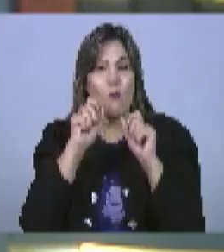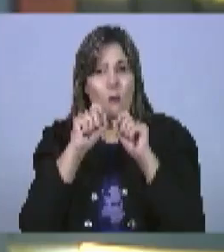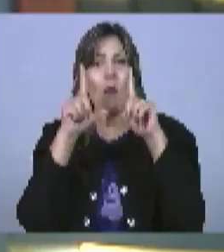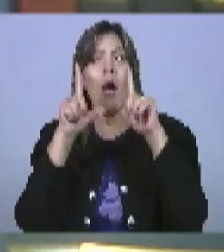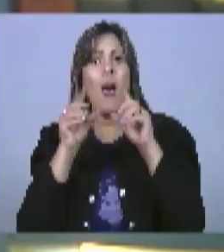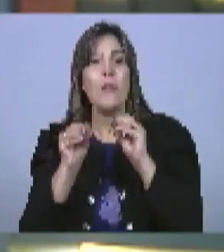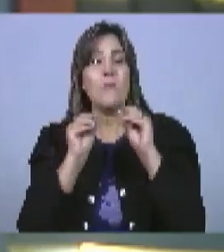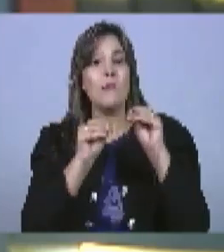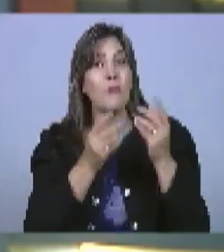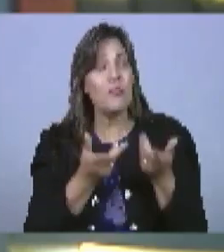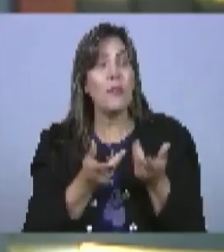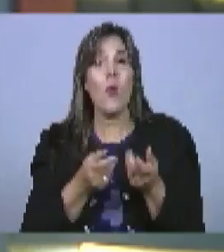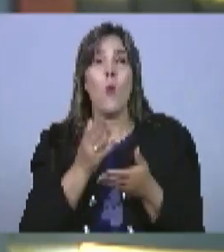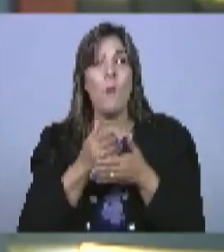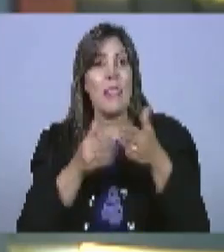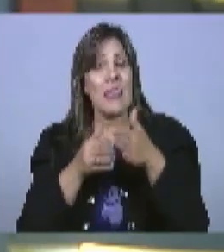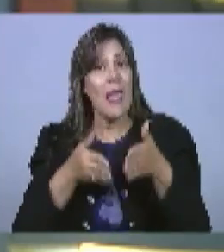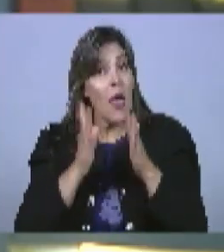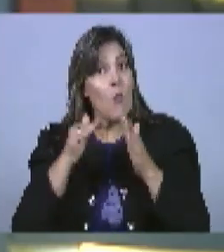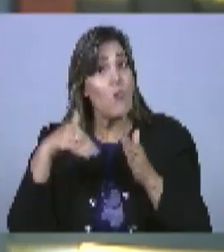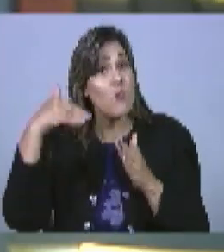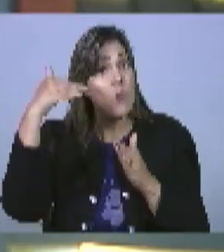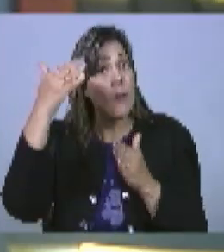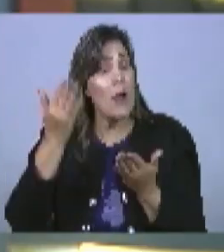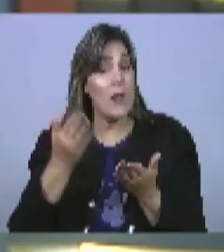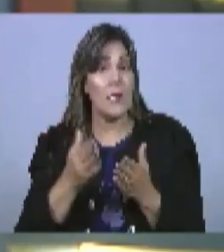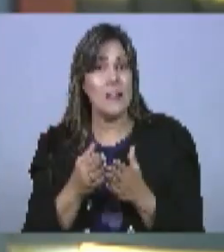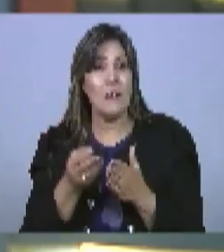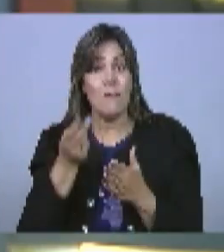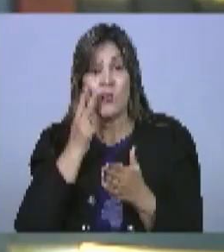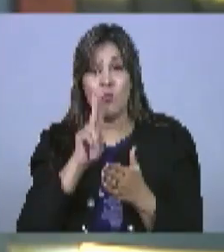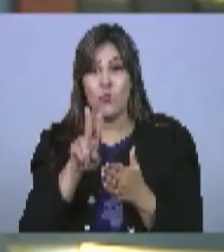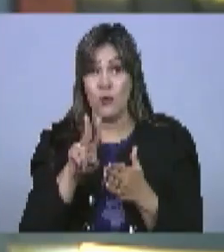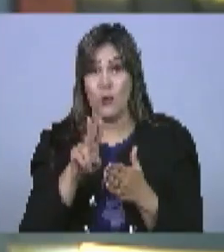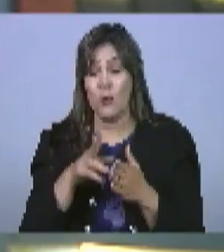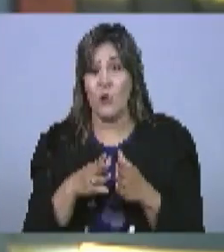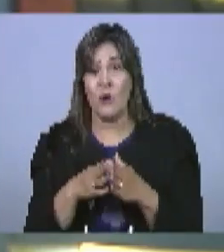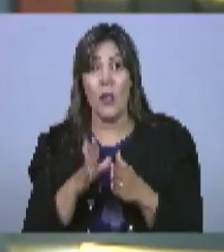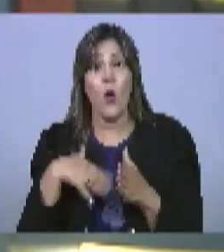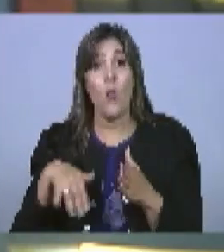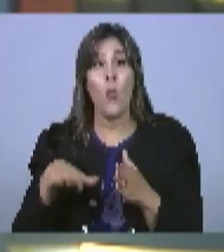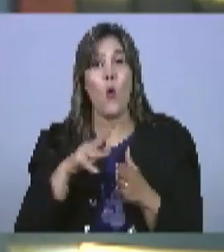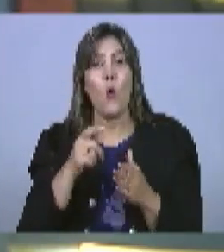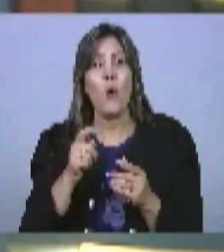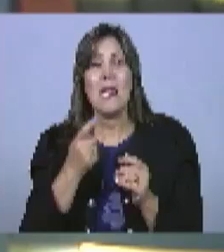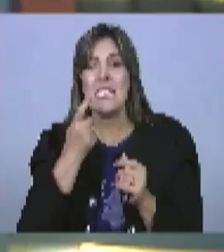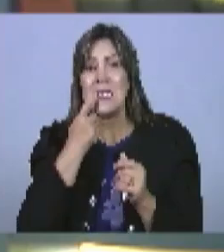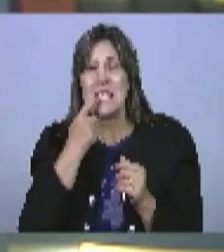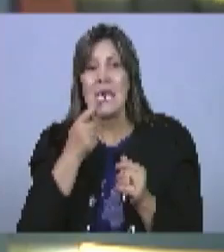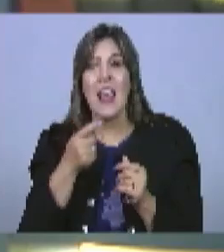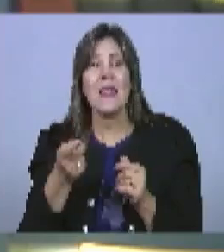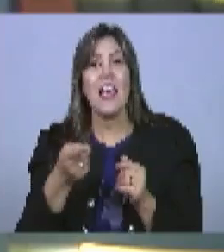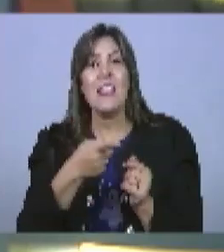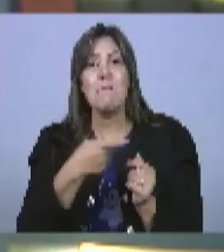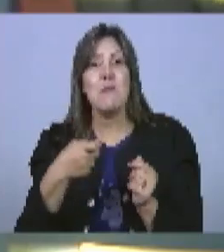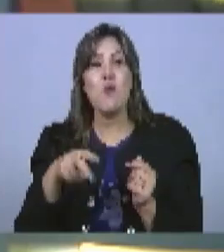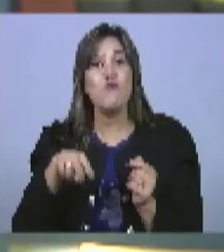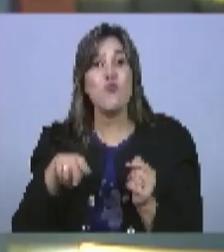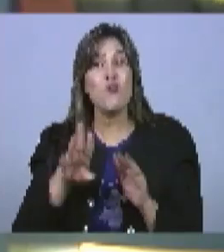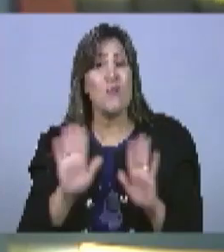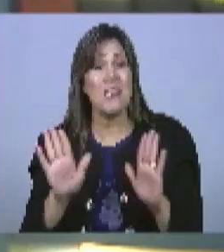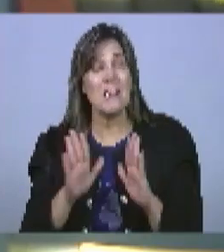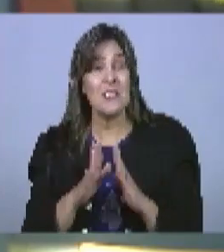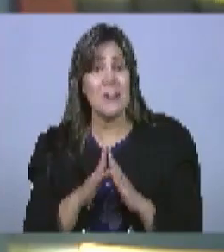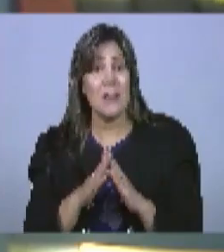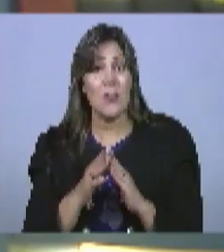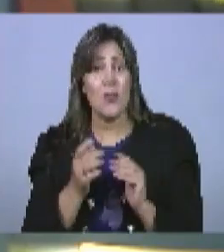البناء هو المستقبل فلما نلاقي نفسنا كل العام الدراسي 118 يوم ونلاقي